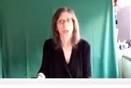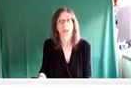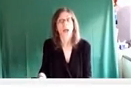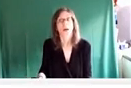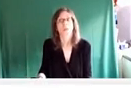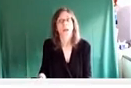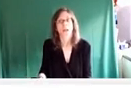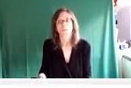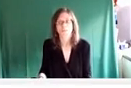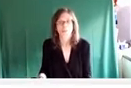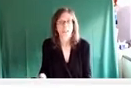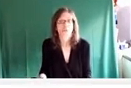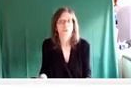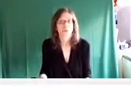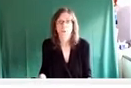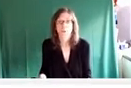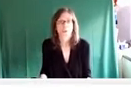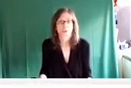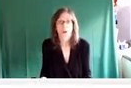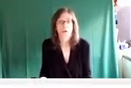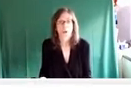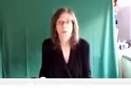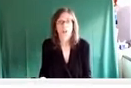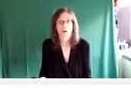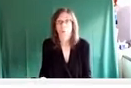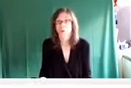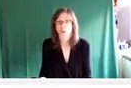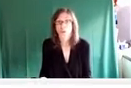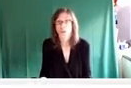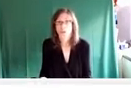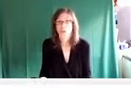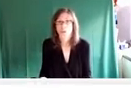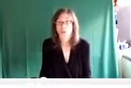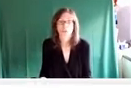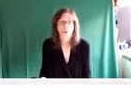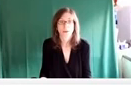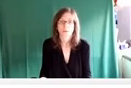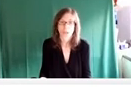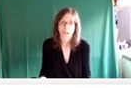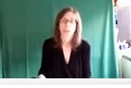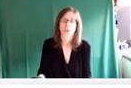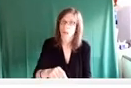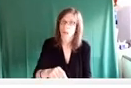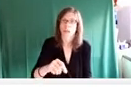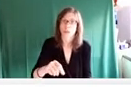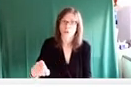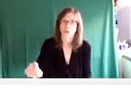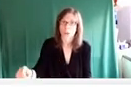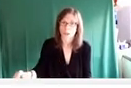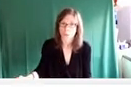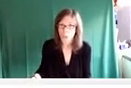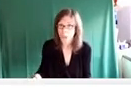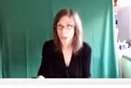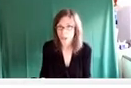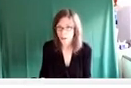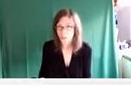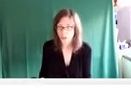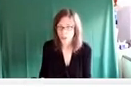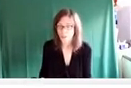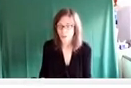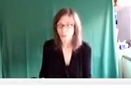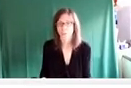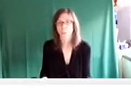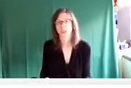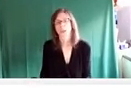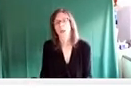corrélation? Bien, tout ce que vous pouvez faire pour assurer la reproductibilité de ce que vous avez fait, c'est de vraiment documenter tous les clics que vous